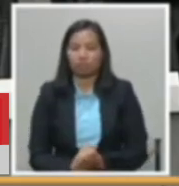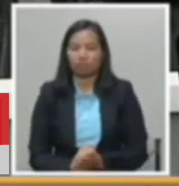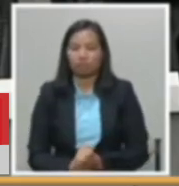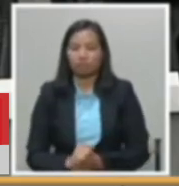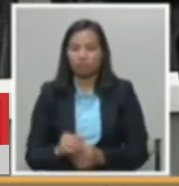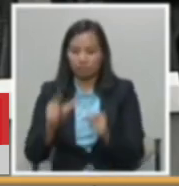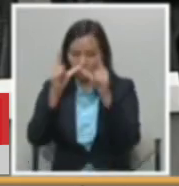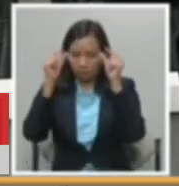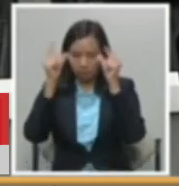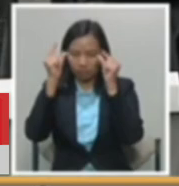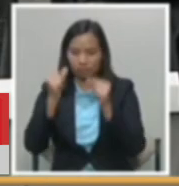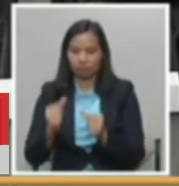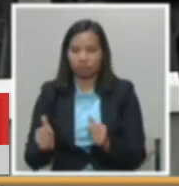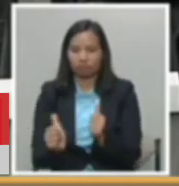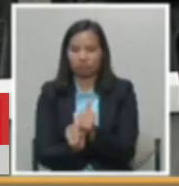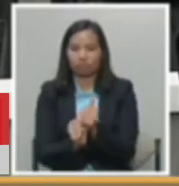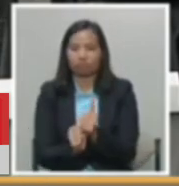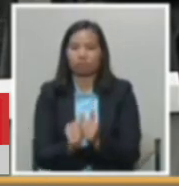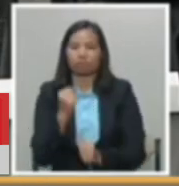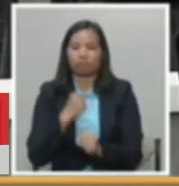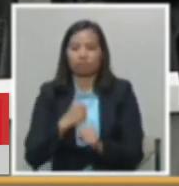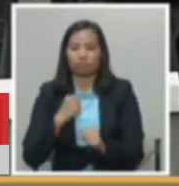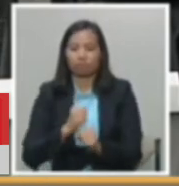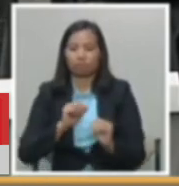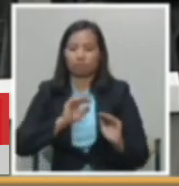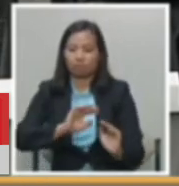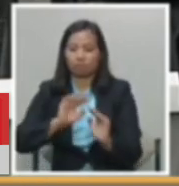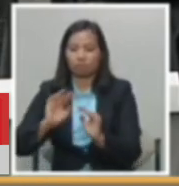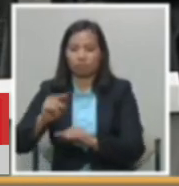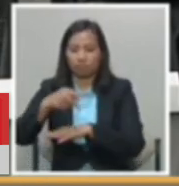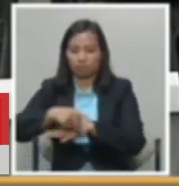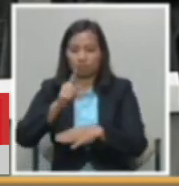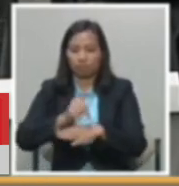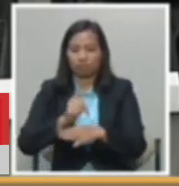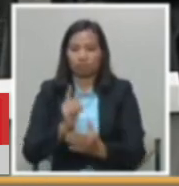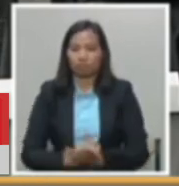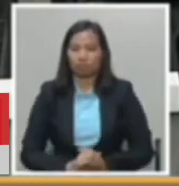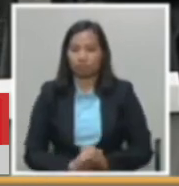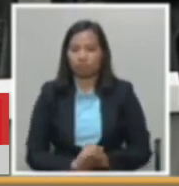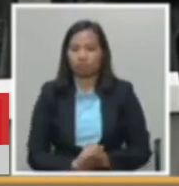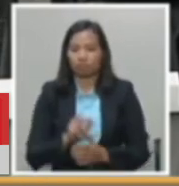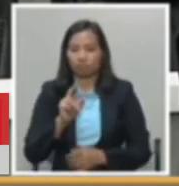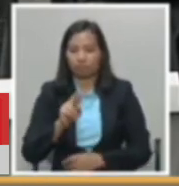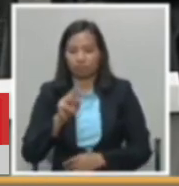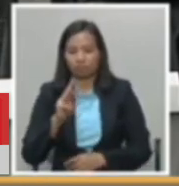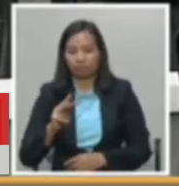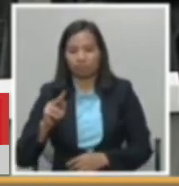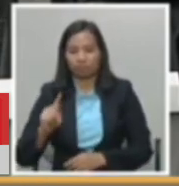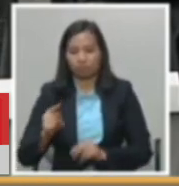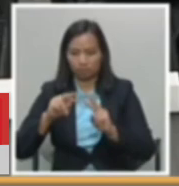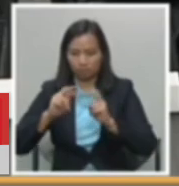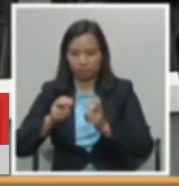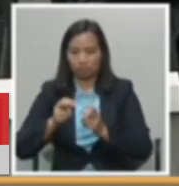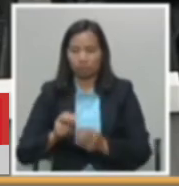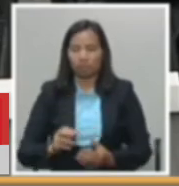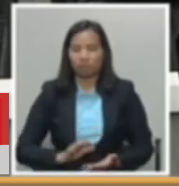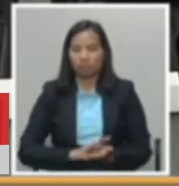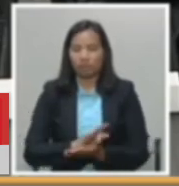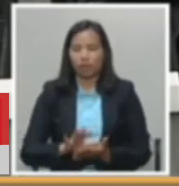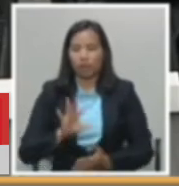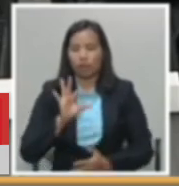ก็ค่อนข้างลำบากเพราะฉะนั้นก็ฝากทางท่านประธานผ่านมติว่าเราจะแก้ไขเรื่องของการฟอกไตนี่อย่าง